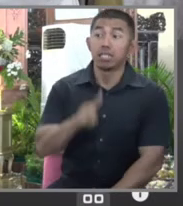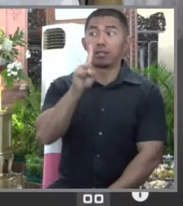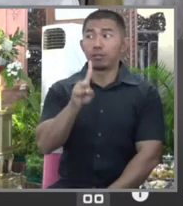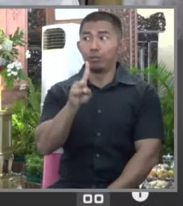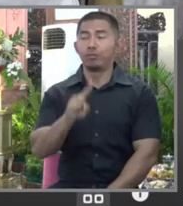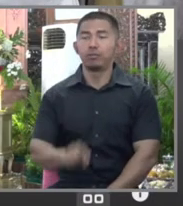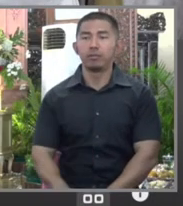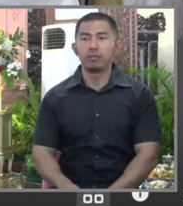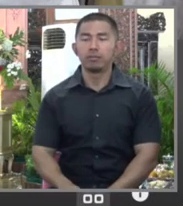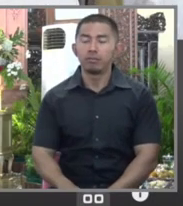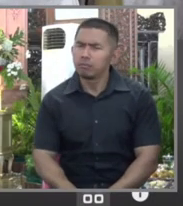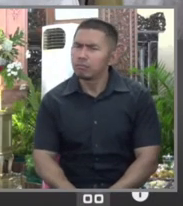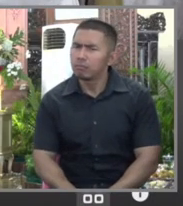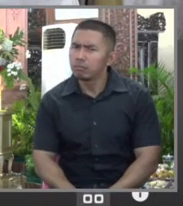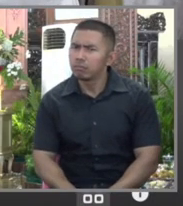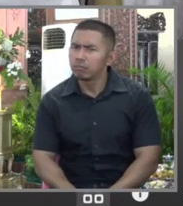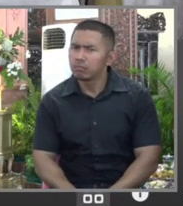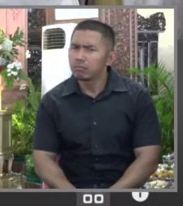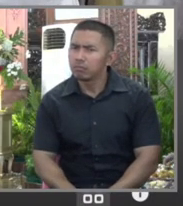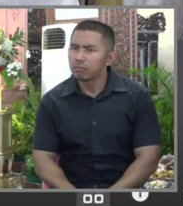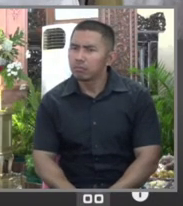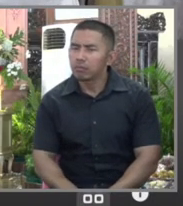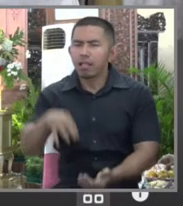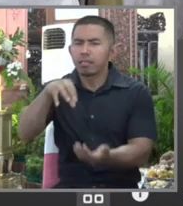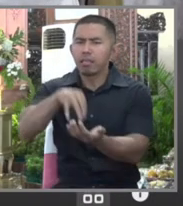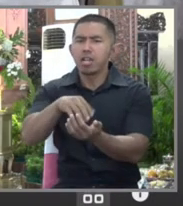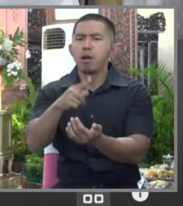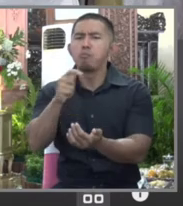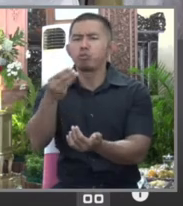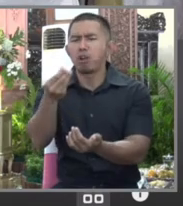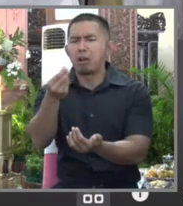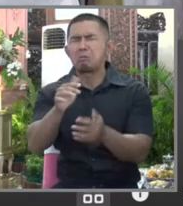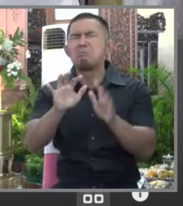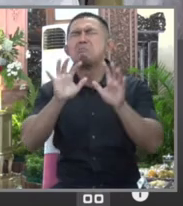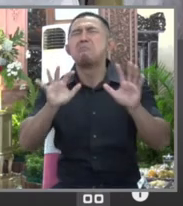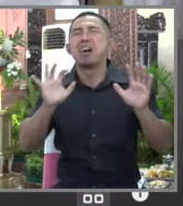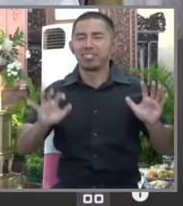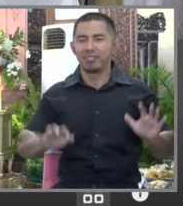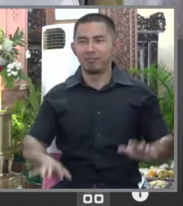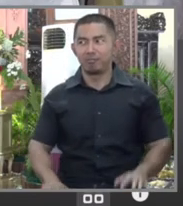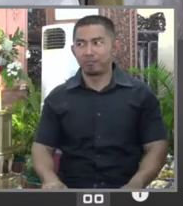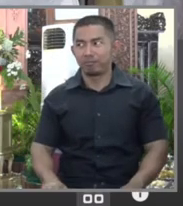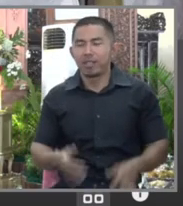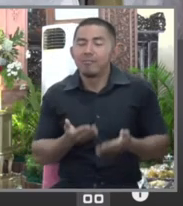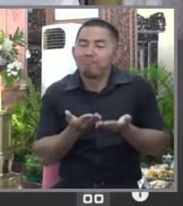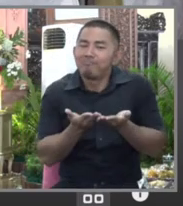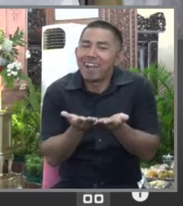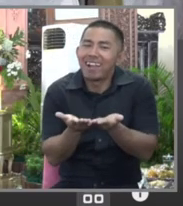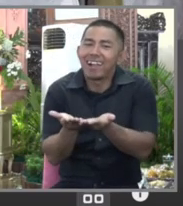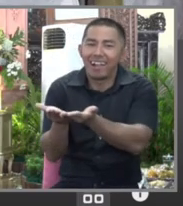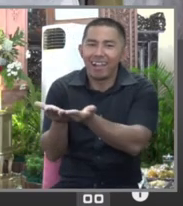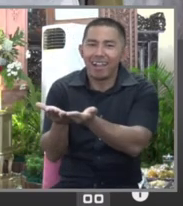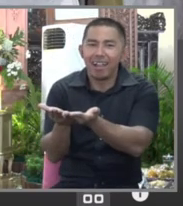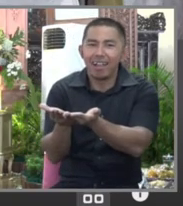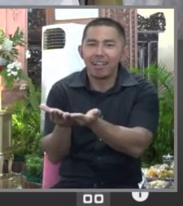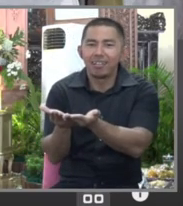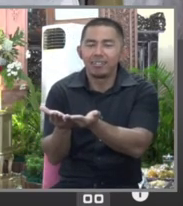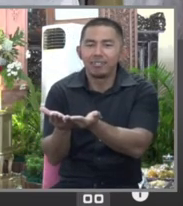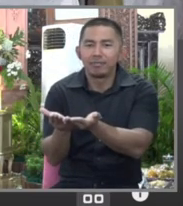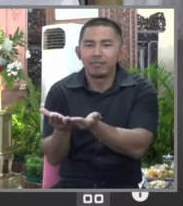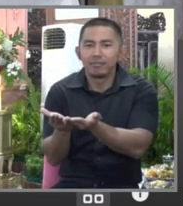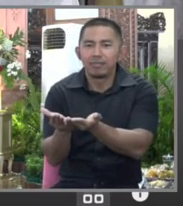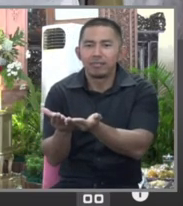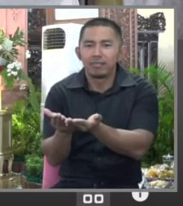satu karena memang butuh kehangatan yang banyak ya Nah untuk Dermaga bengkok sebelah